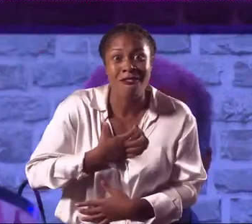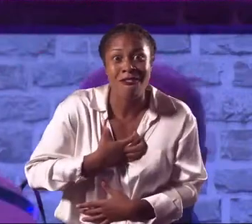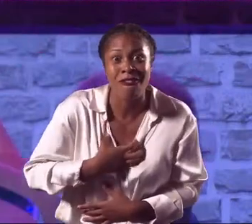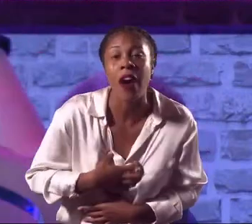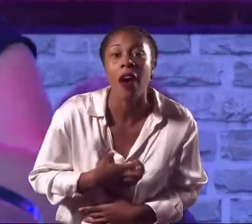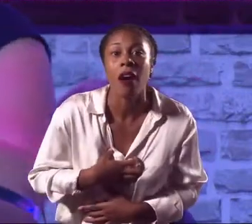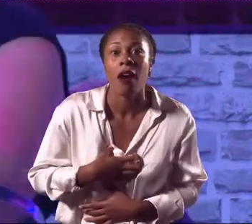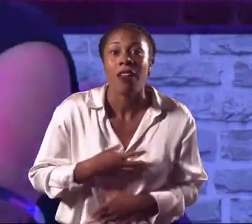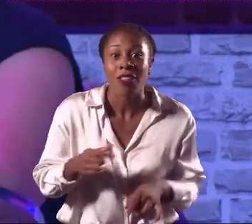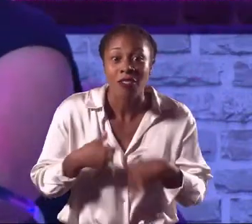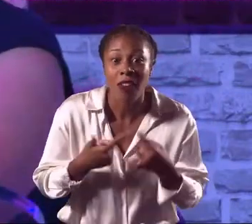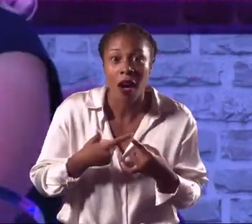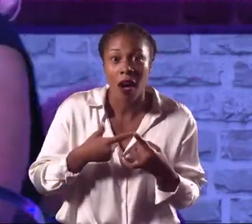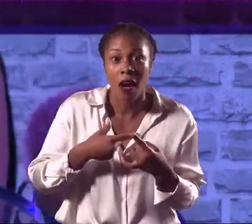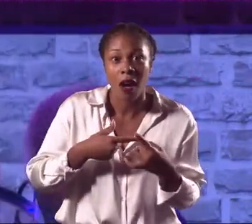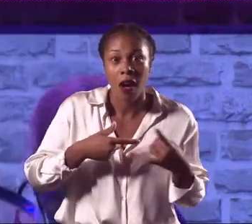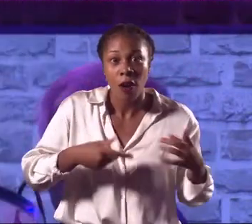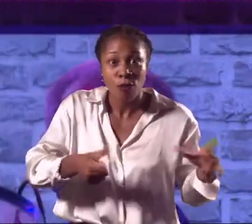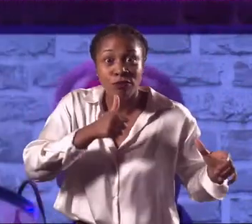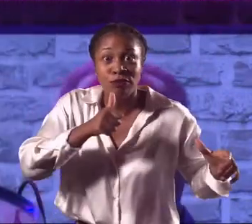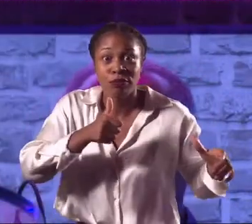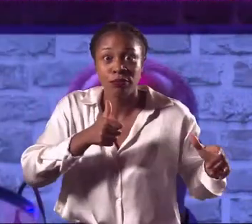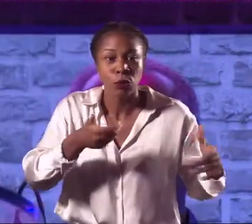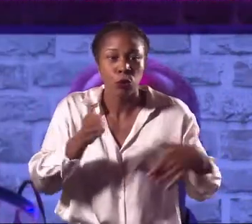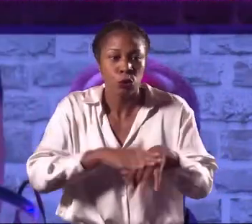étaient des villages. Eh bien, à ce moment-là,